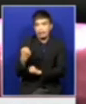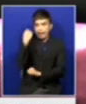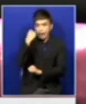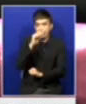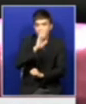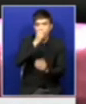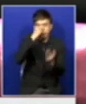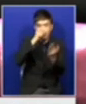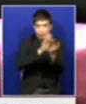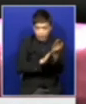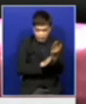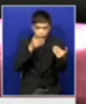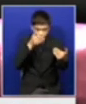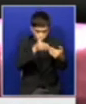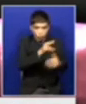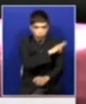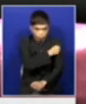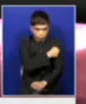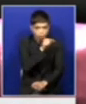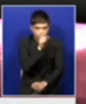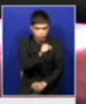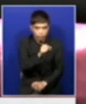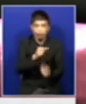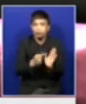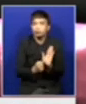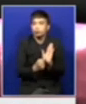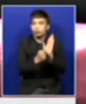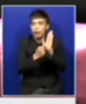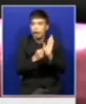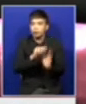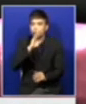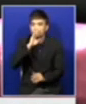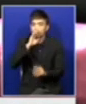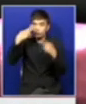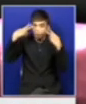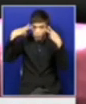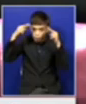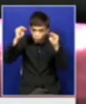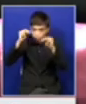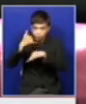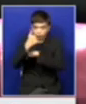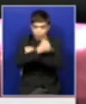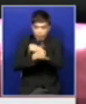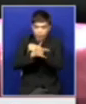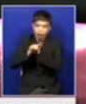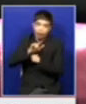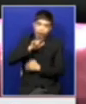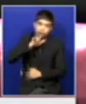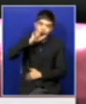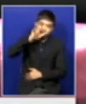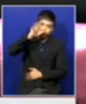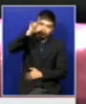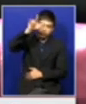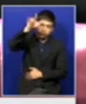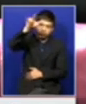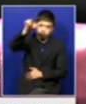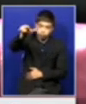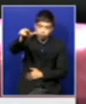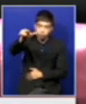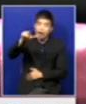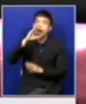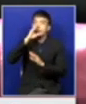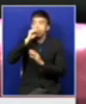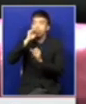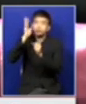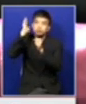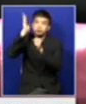งดังเช่นที่เวลานายกรัฐมนตรีเดินทางไปต่างประเทศก็จะนำความเข้มแข็งด้านสาธารณสุขไปอวดชาวโลก